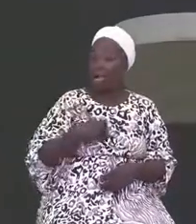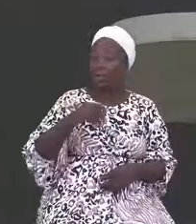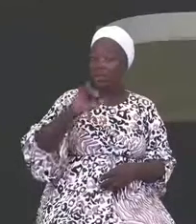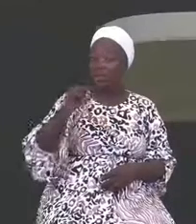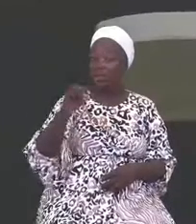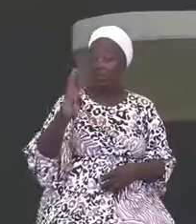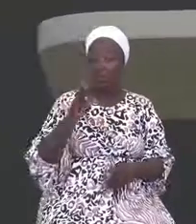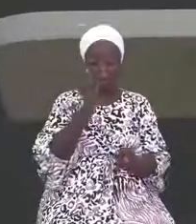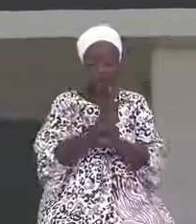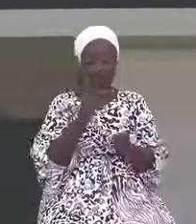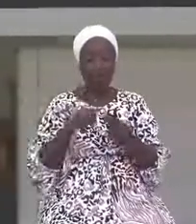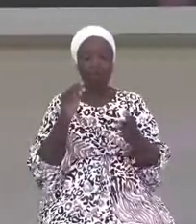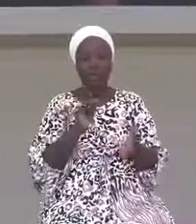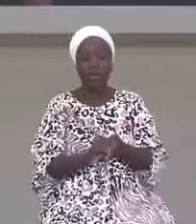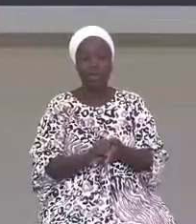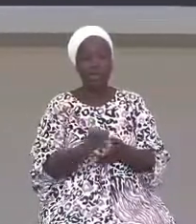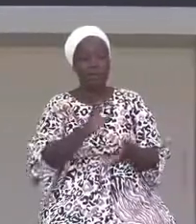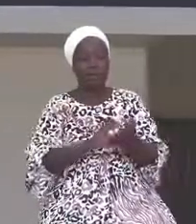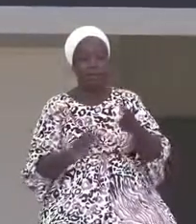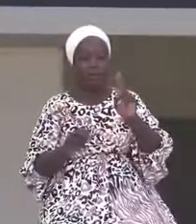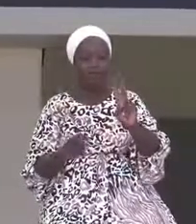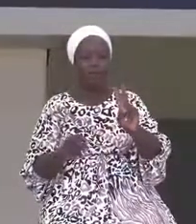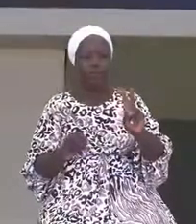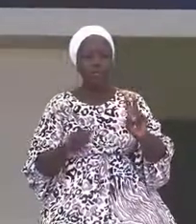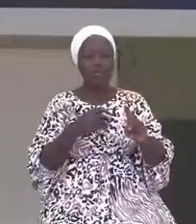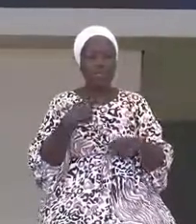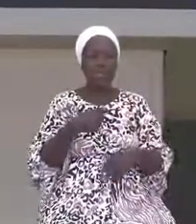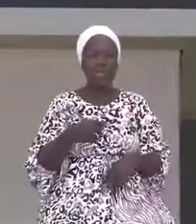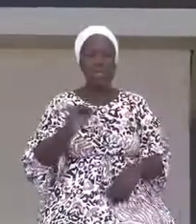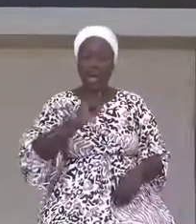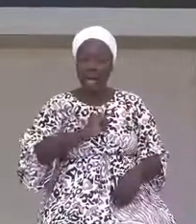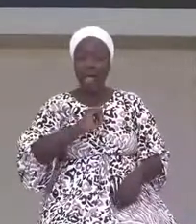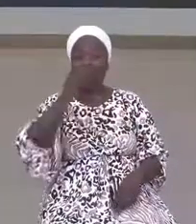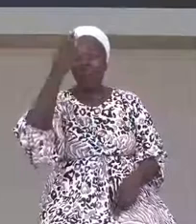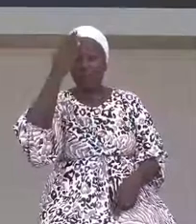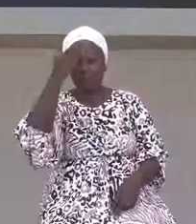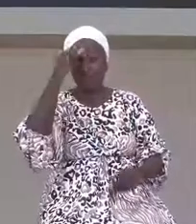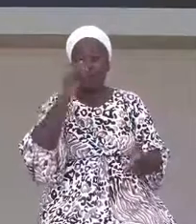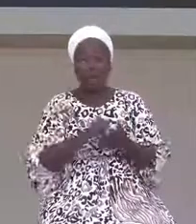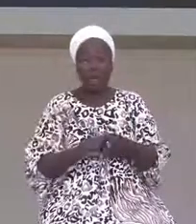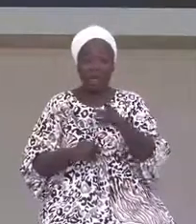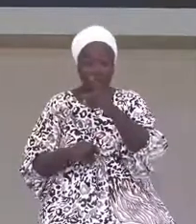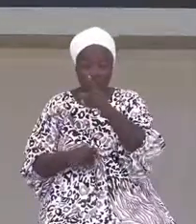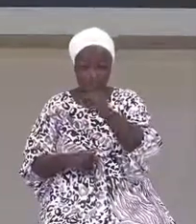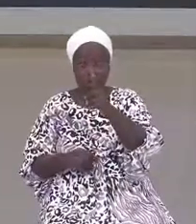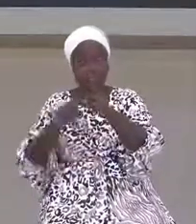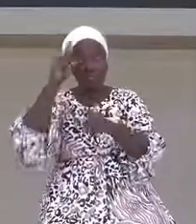Job est parvenu à cela dans le verset 2. Il dit, « Je reconnais que tu peux